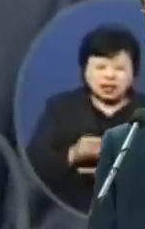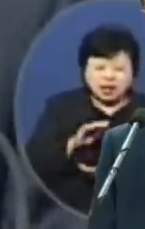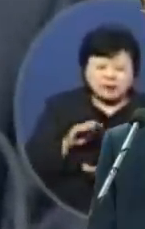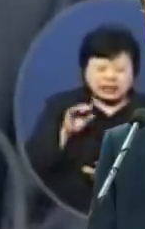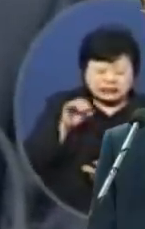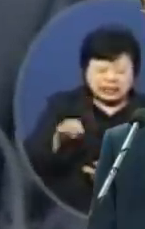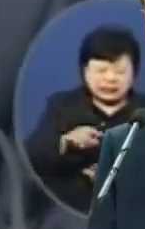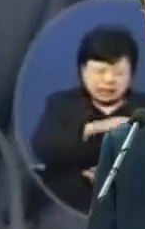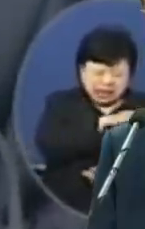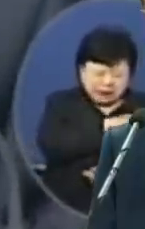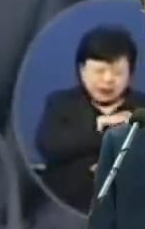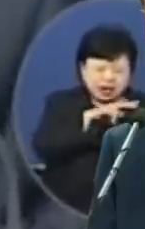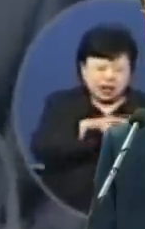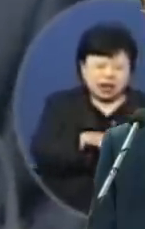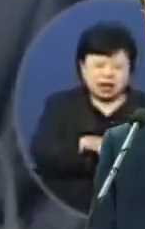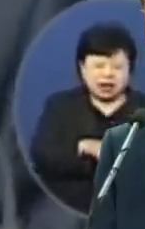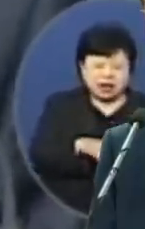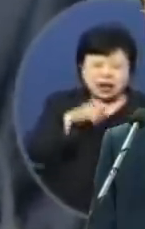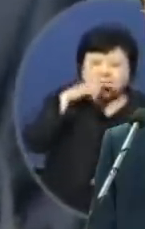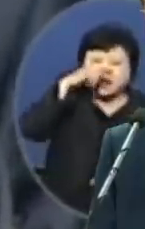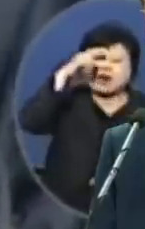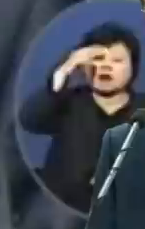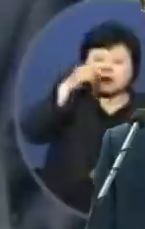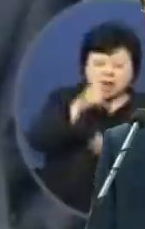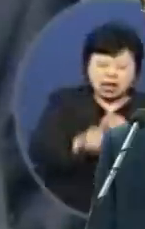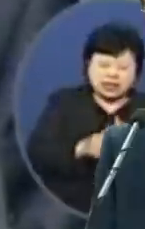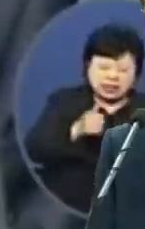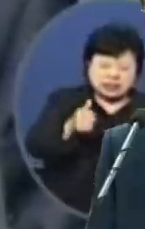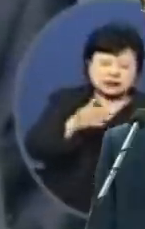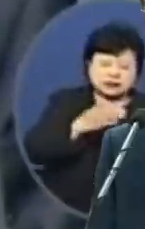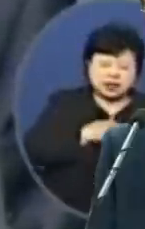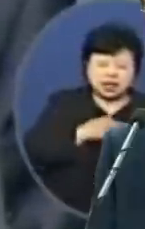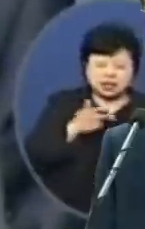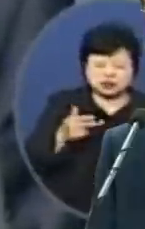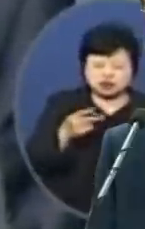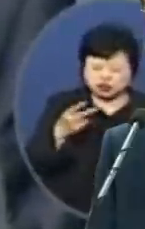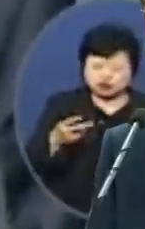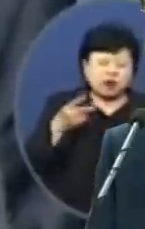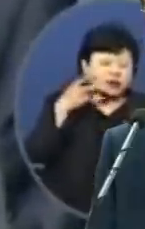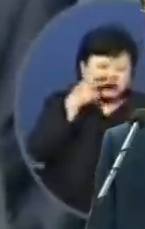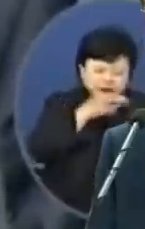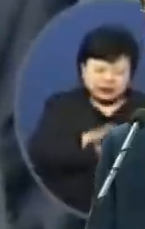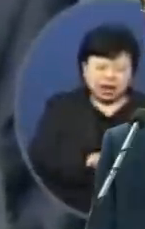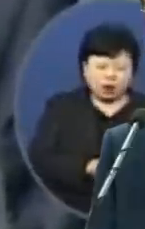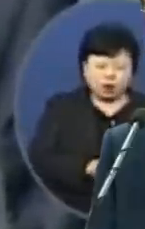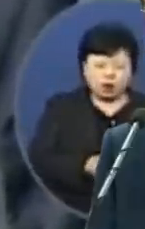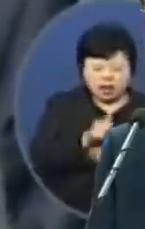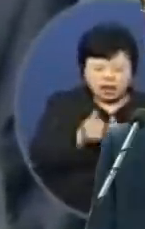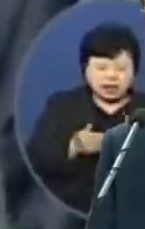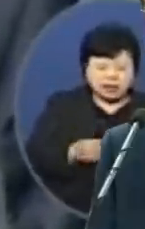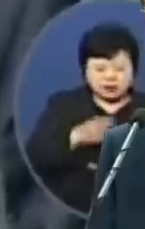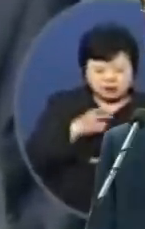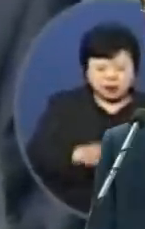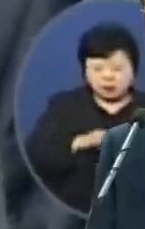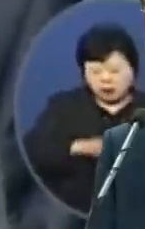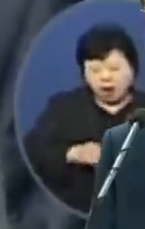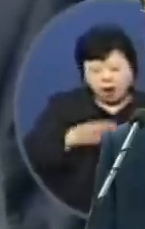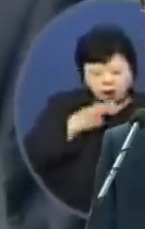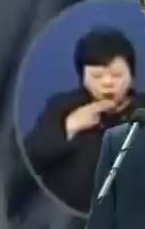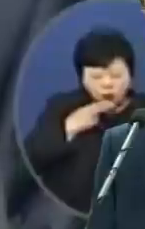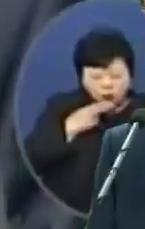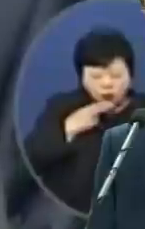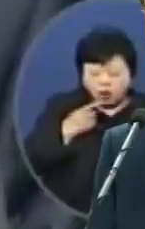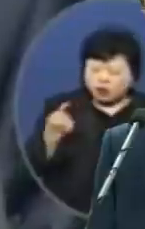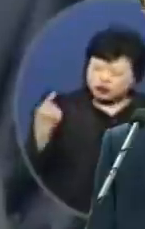앞자리에 앉아서 꼿꼿하게 앉아서 하나님 나는 일주일에 두 번 금식하고 하나님 법을 어기지 않습니다.